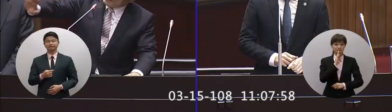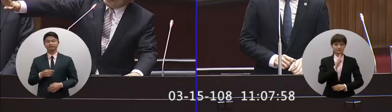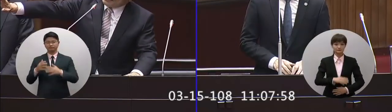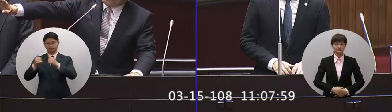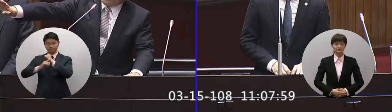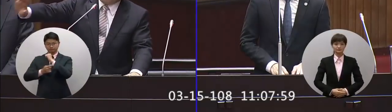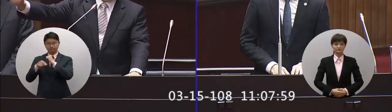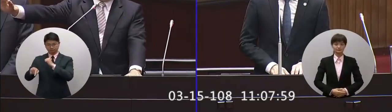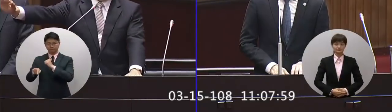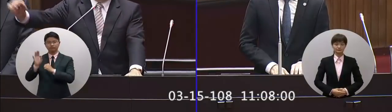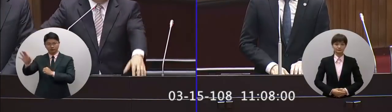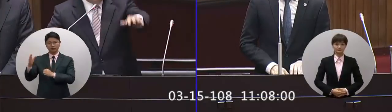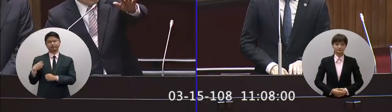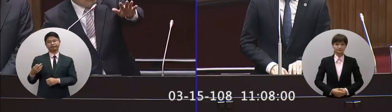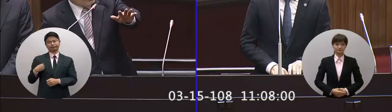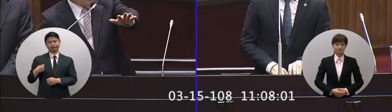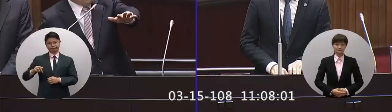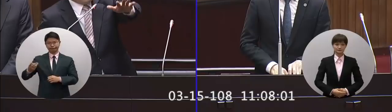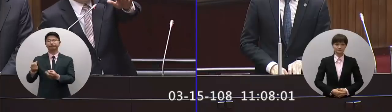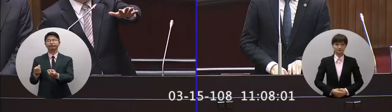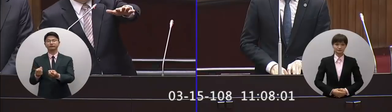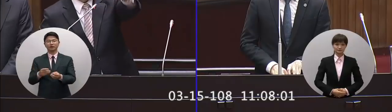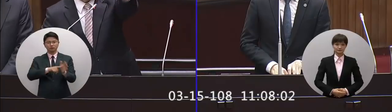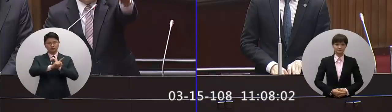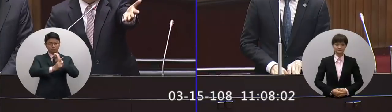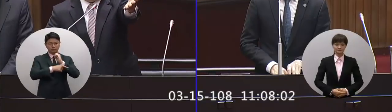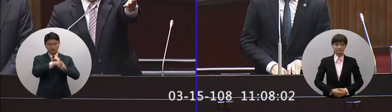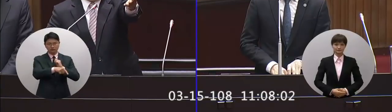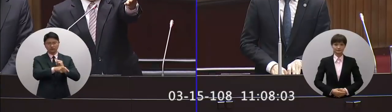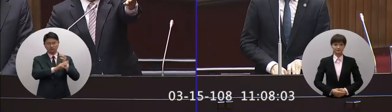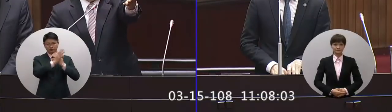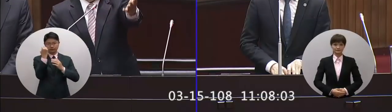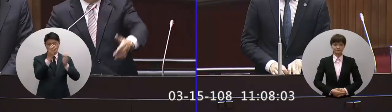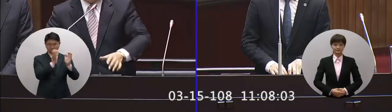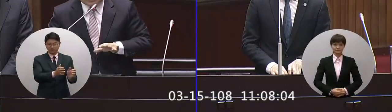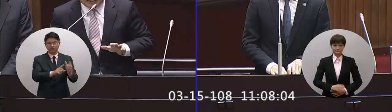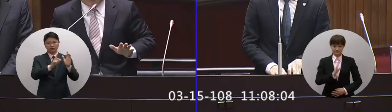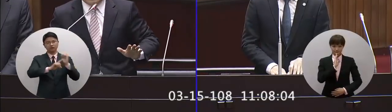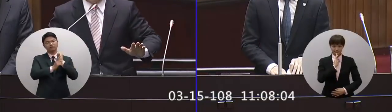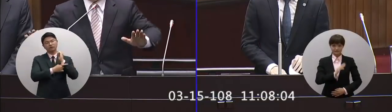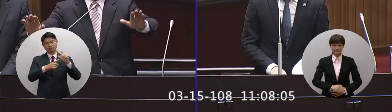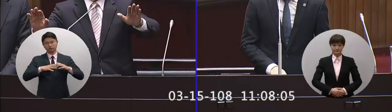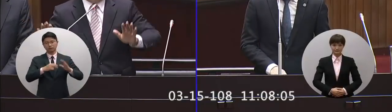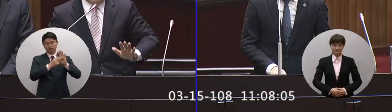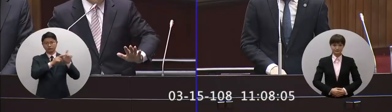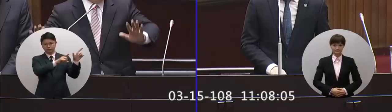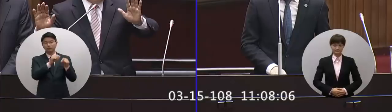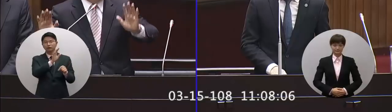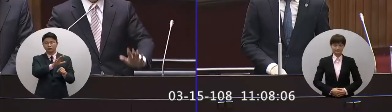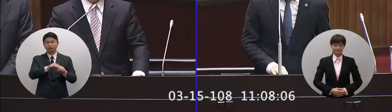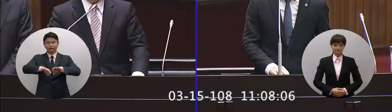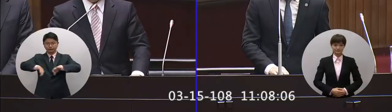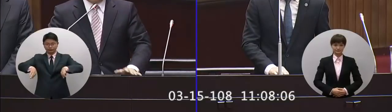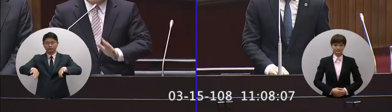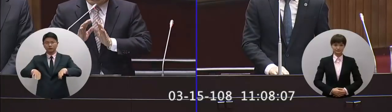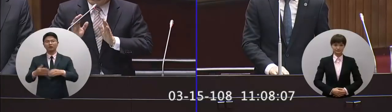民法是民法的规定，拢无改变；专法是专法的规定。有照大法官的解释。啊，所以呐，有安尼啊，拢保